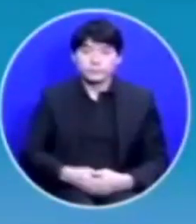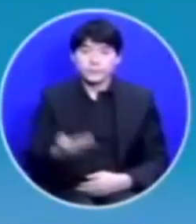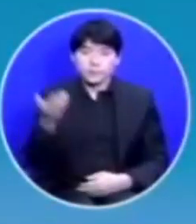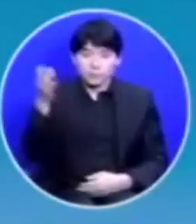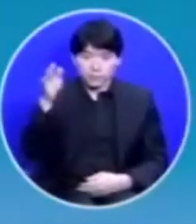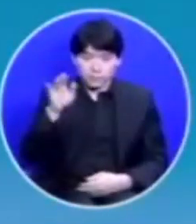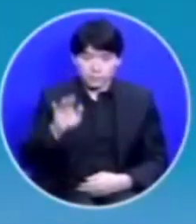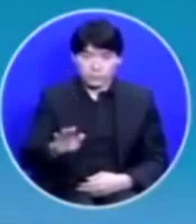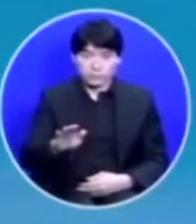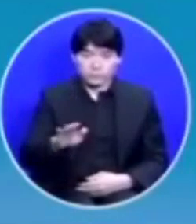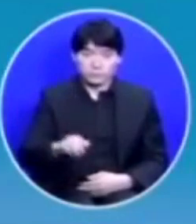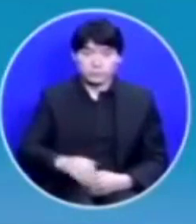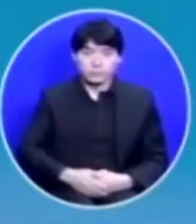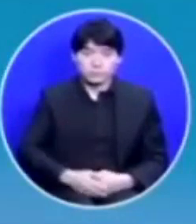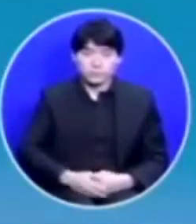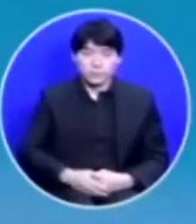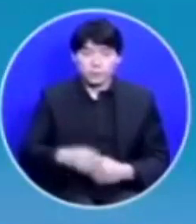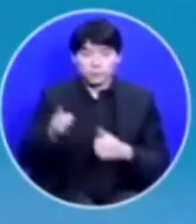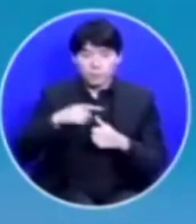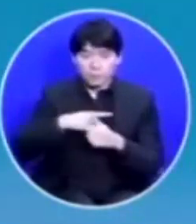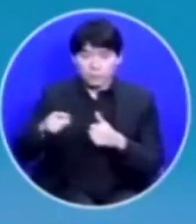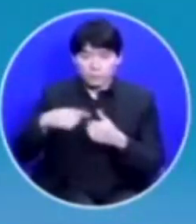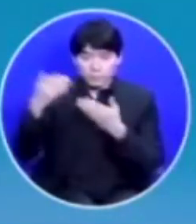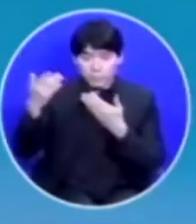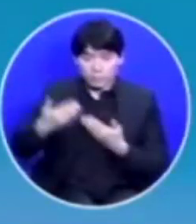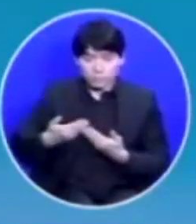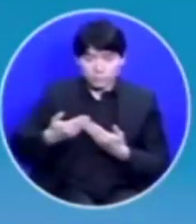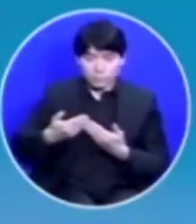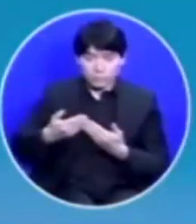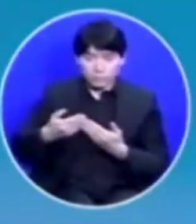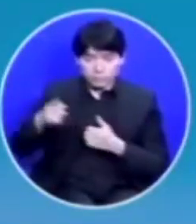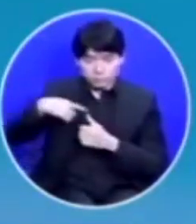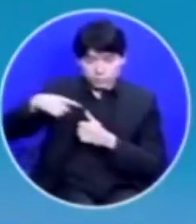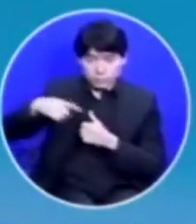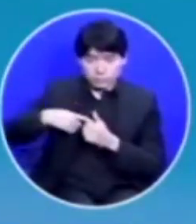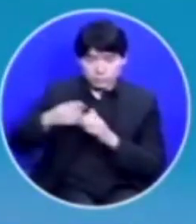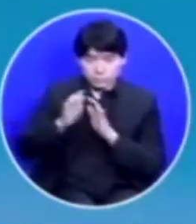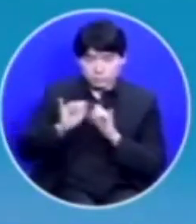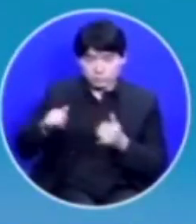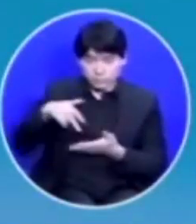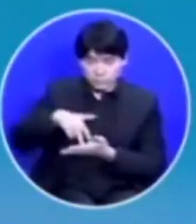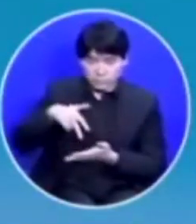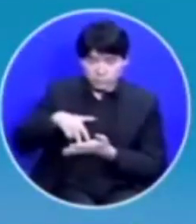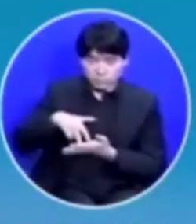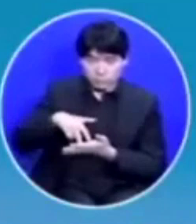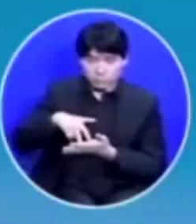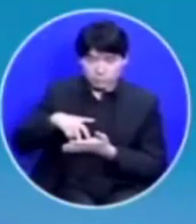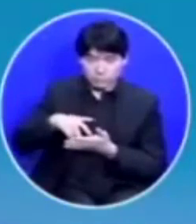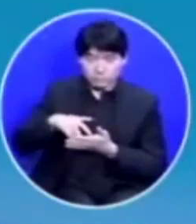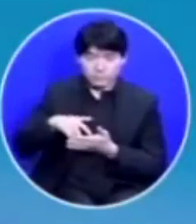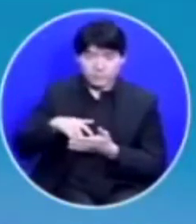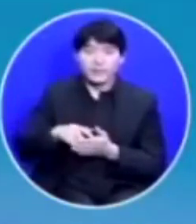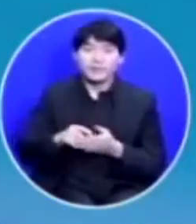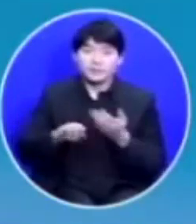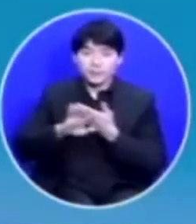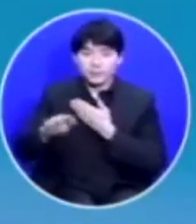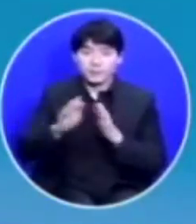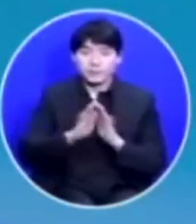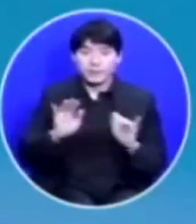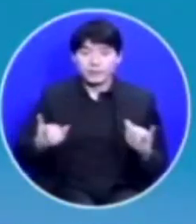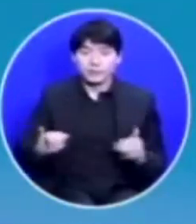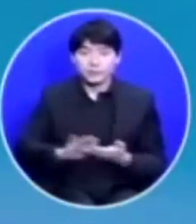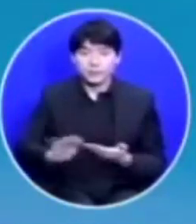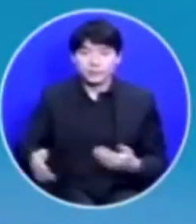그러나 아 매를 맞고 자란 사람들은 입장이 달라요 40대 이하 부모들은